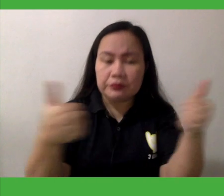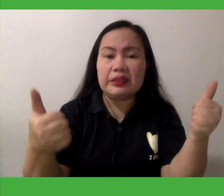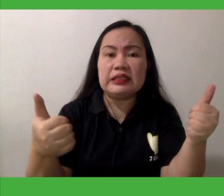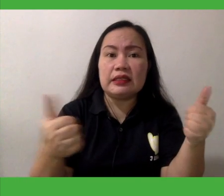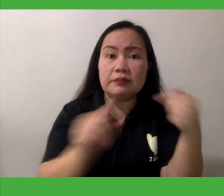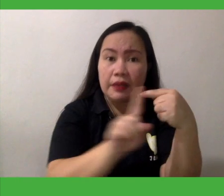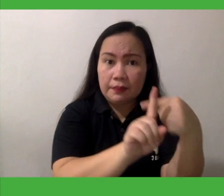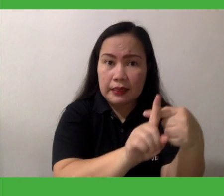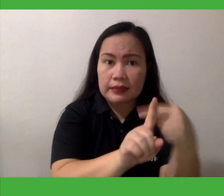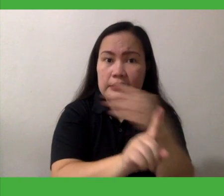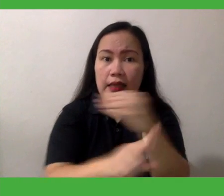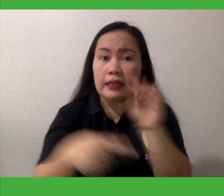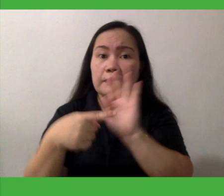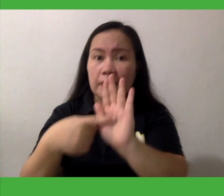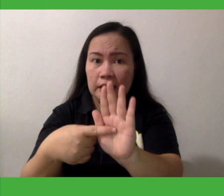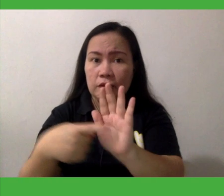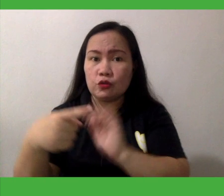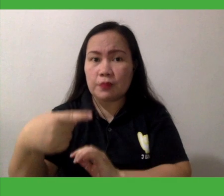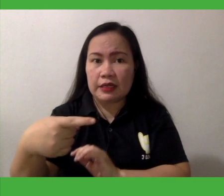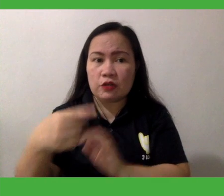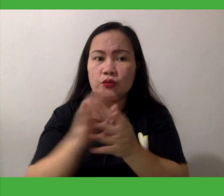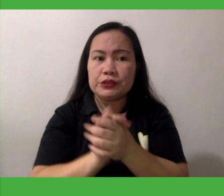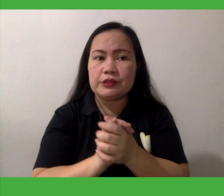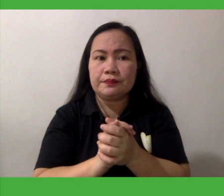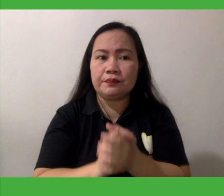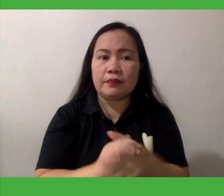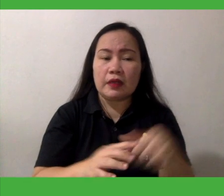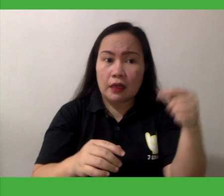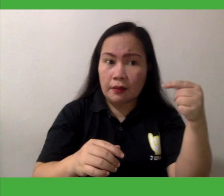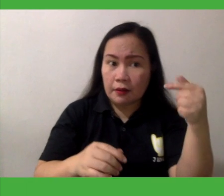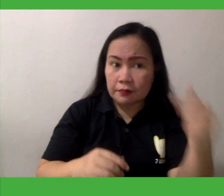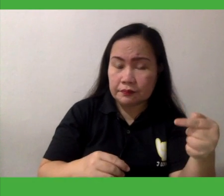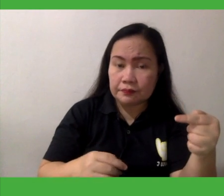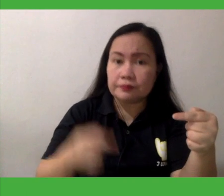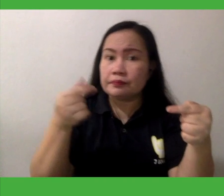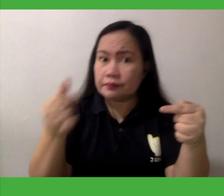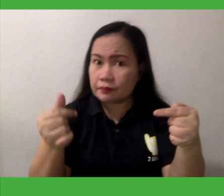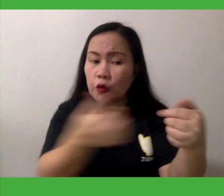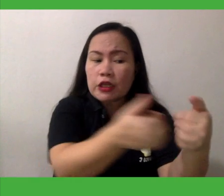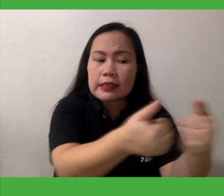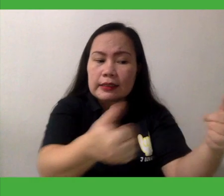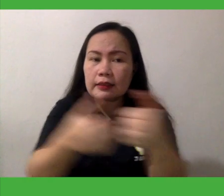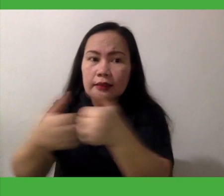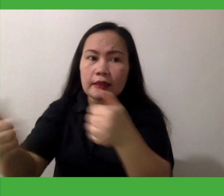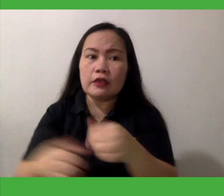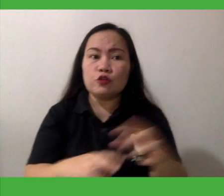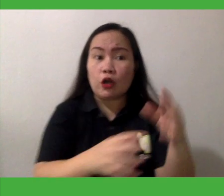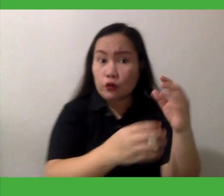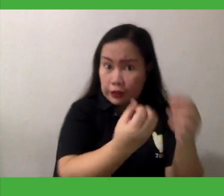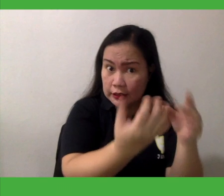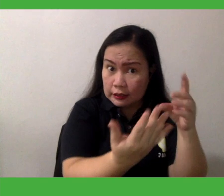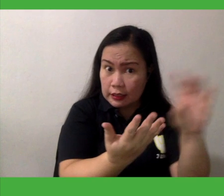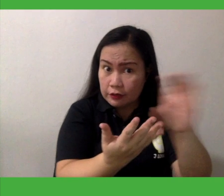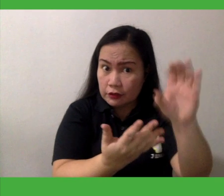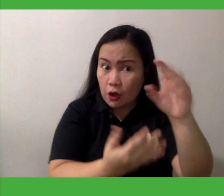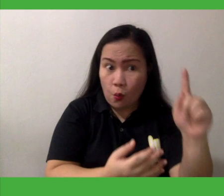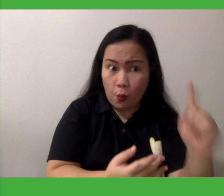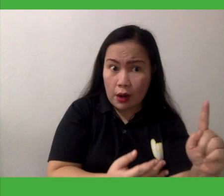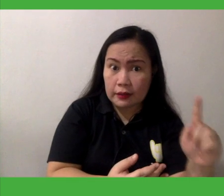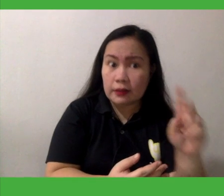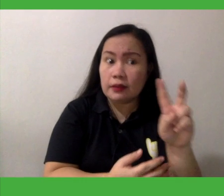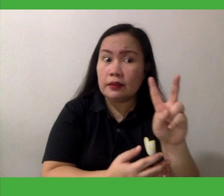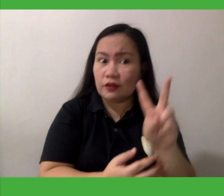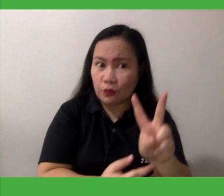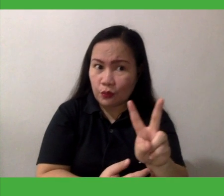sabi, separated by plus or minus. So, ito yung plus at minus natin, right? So, yan ang naghihiwalay. So, therefore,